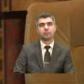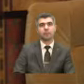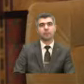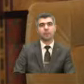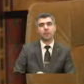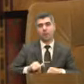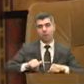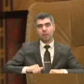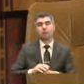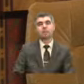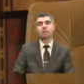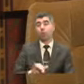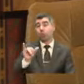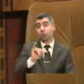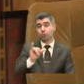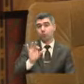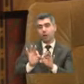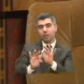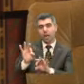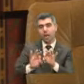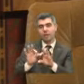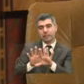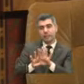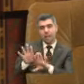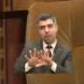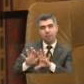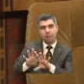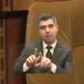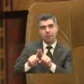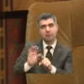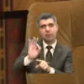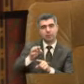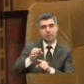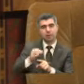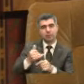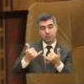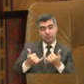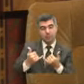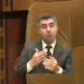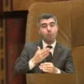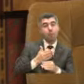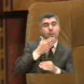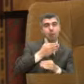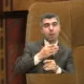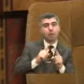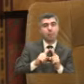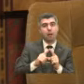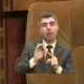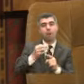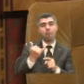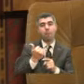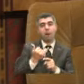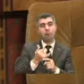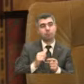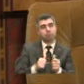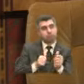السيدة الوزيرة، ما هي الإجراءات والتدابير التي اتخذت والتي ستتخذ لتمكين ذوي الاحتياجات الخاصة من